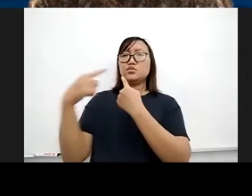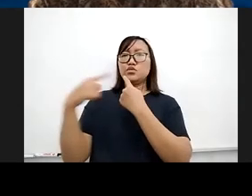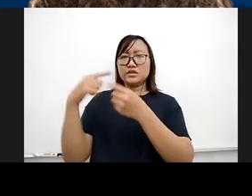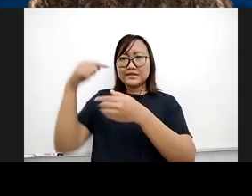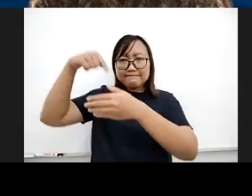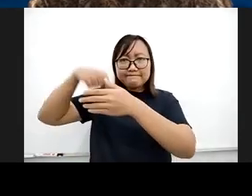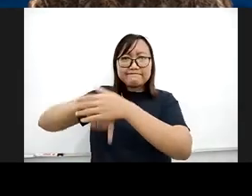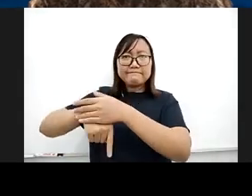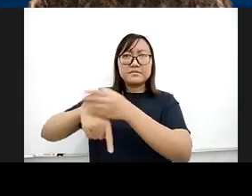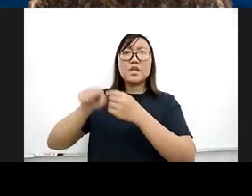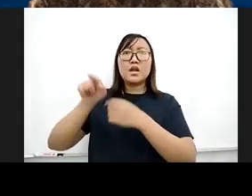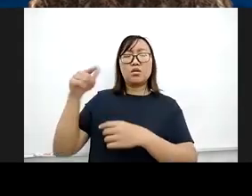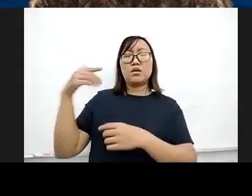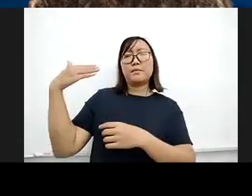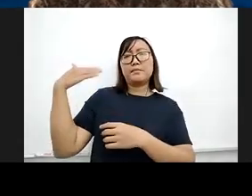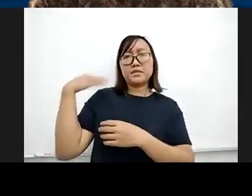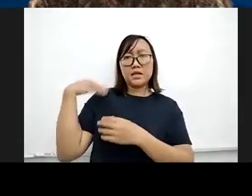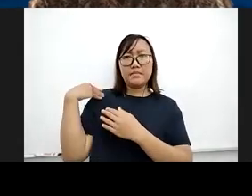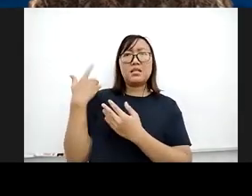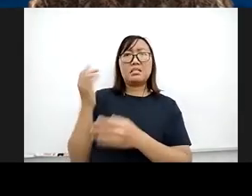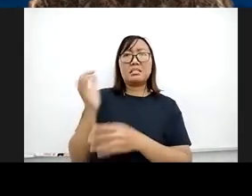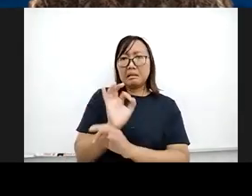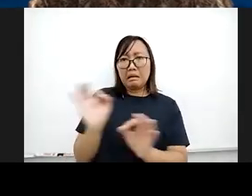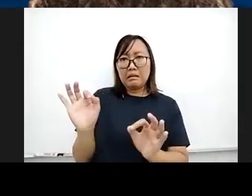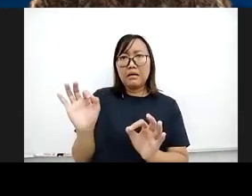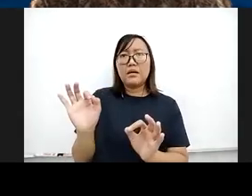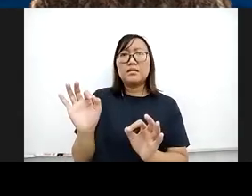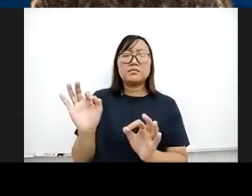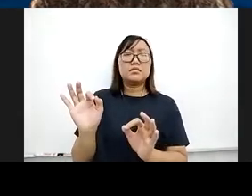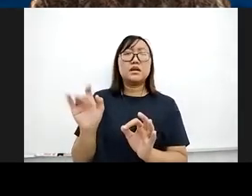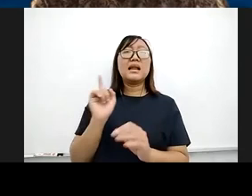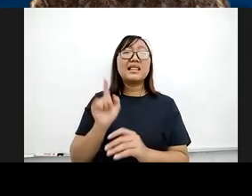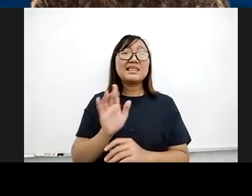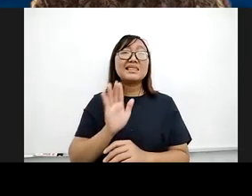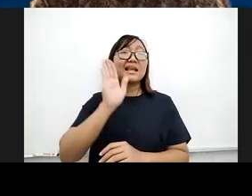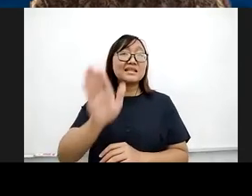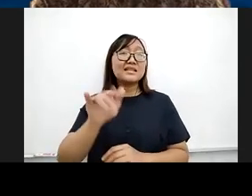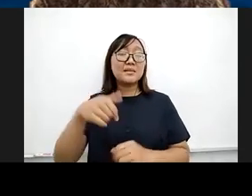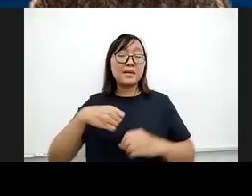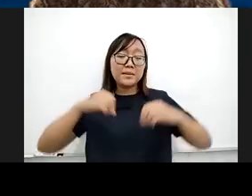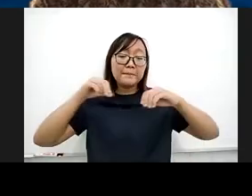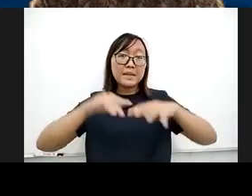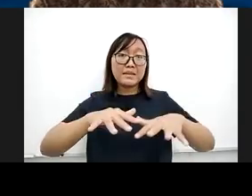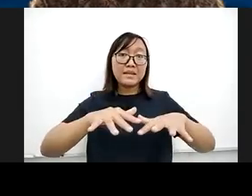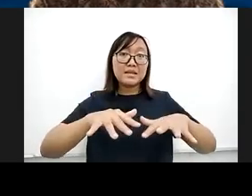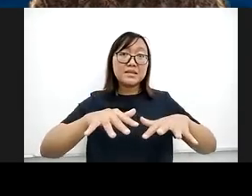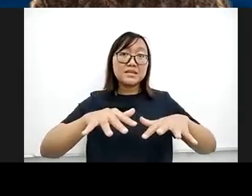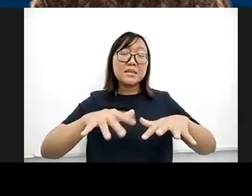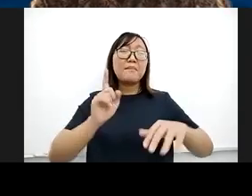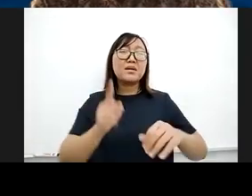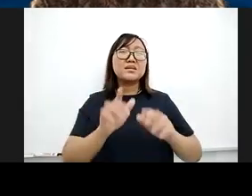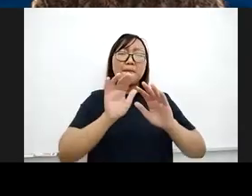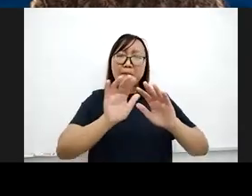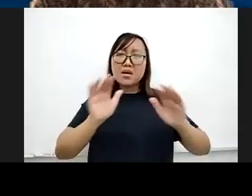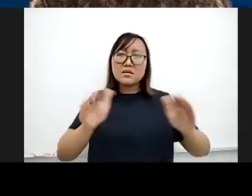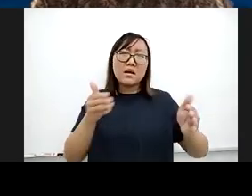para pemangku kepentingan maka pada saat implementasi akan lebih banyak tantangan yang